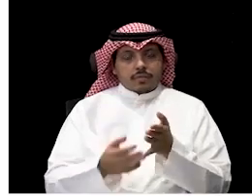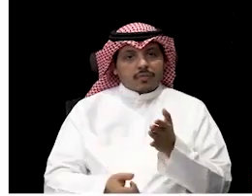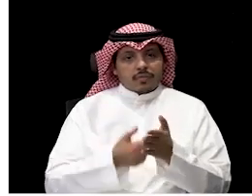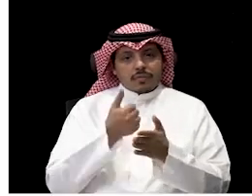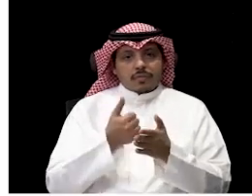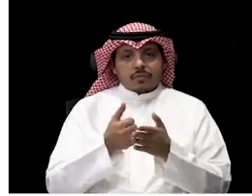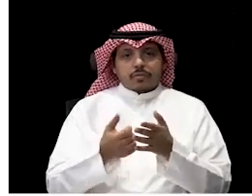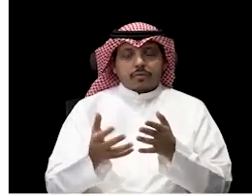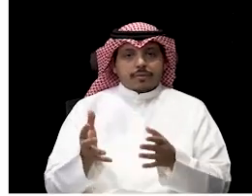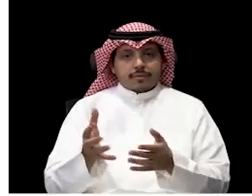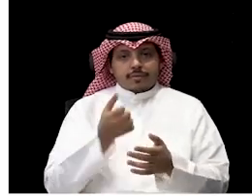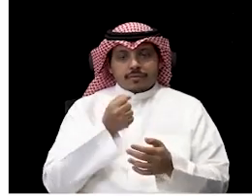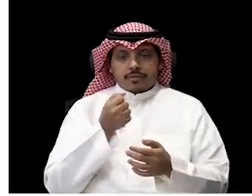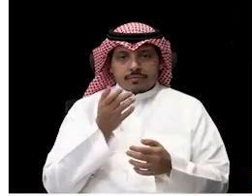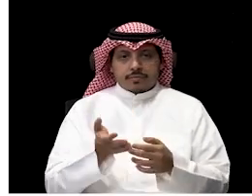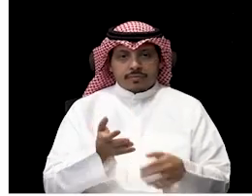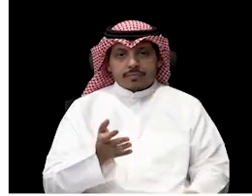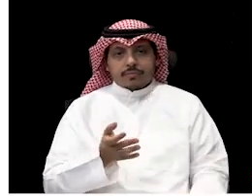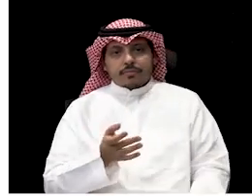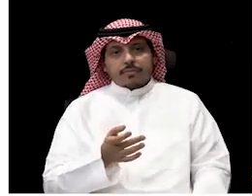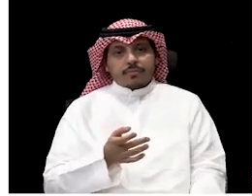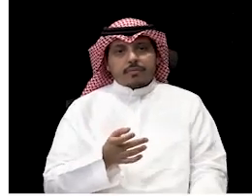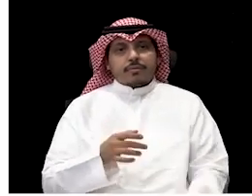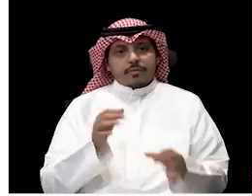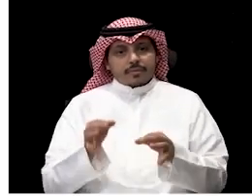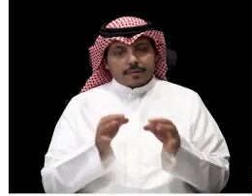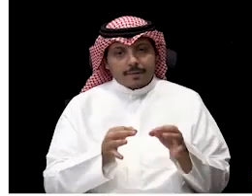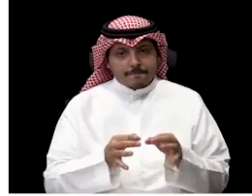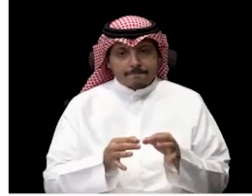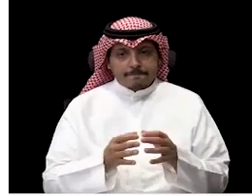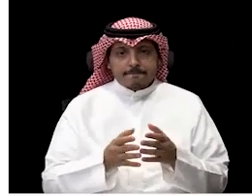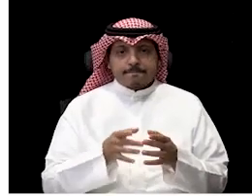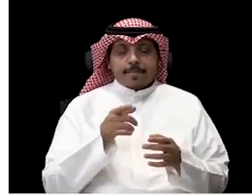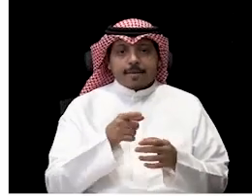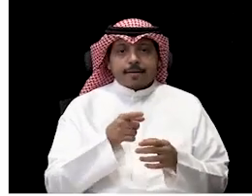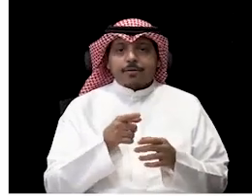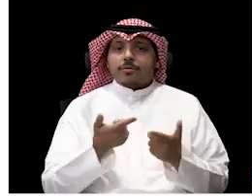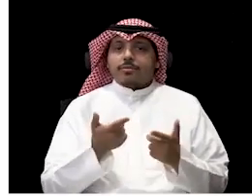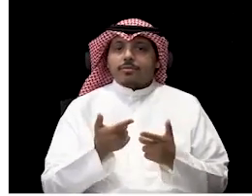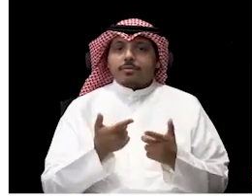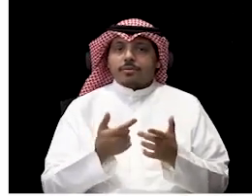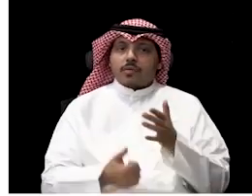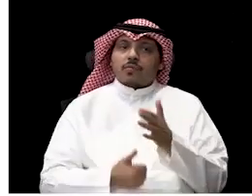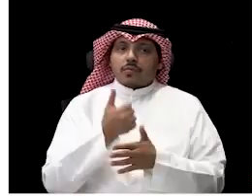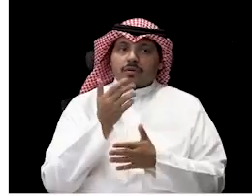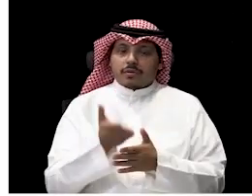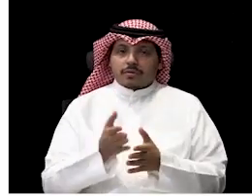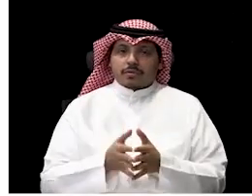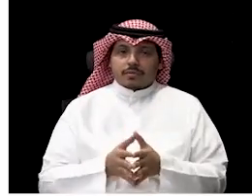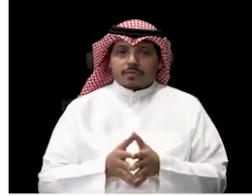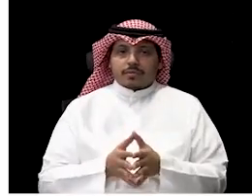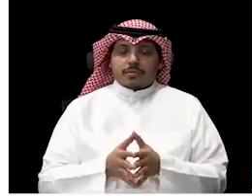التفوق التحصيل الدراسي ثم المواظبة على الجد والاجتهاد، فإن ذلك يساعده على تحقيق التفوق